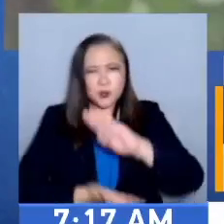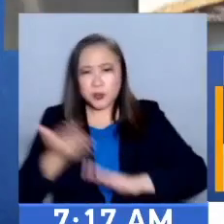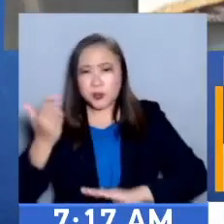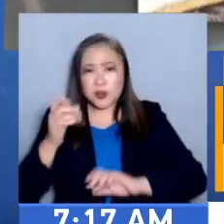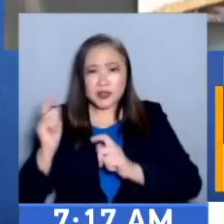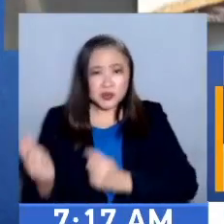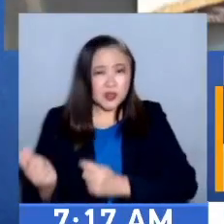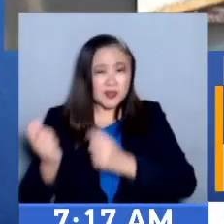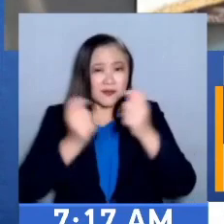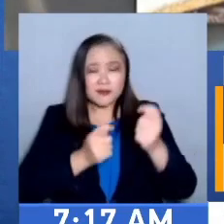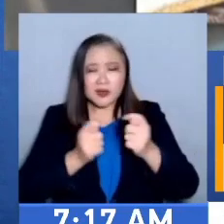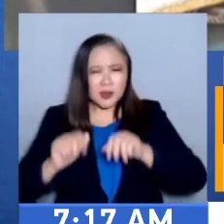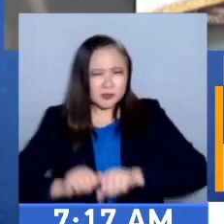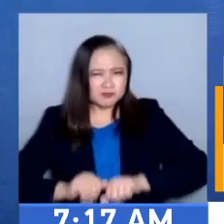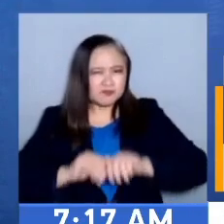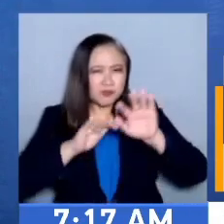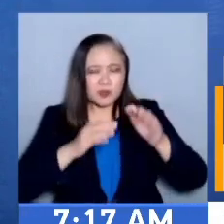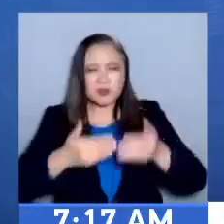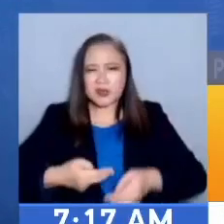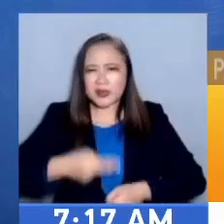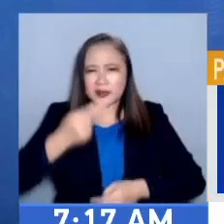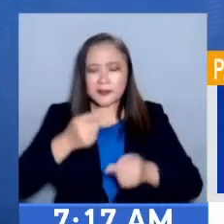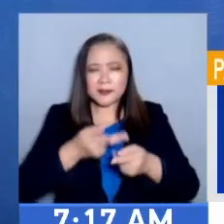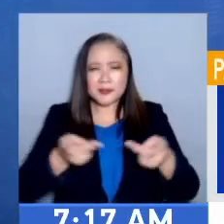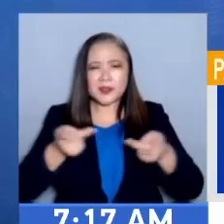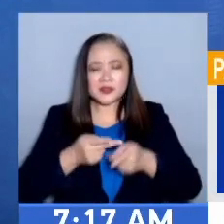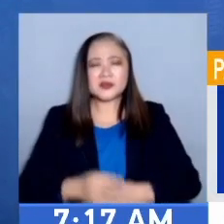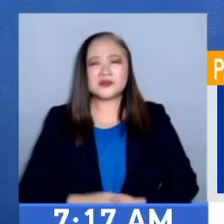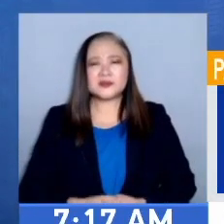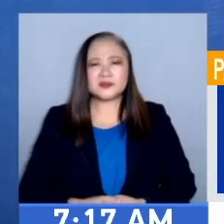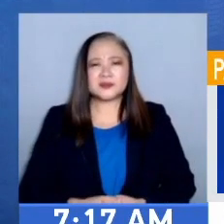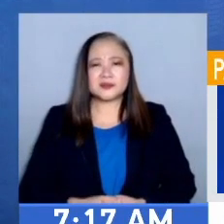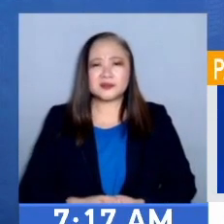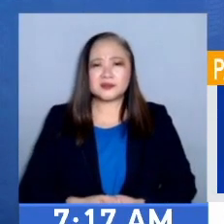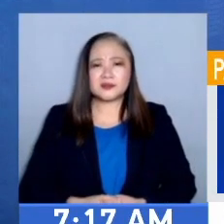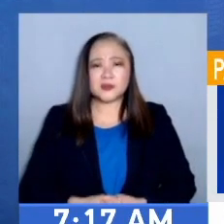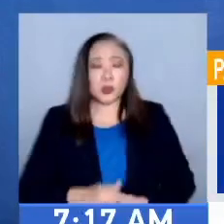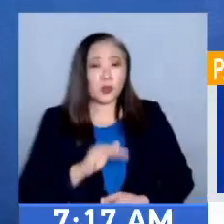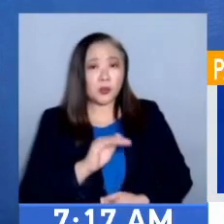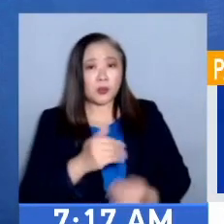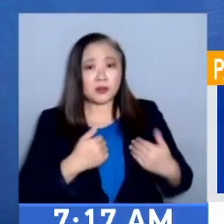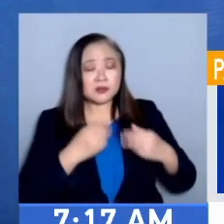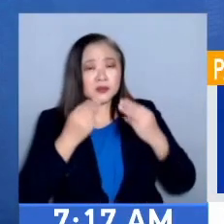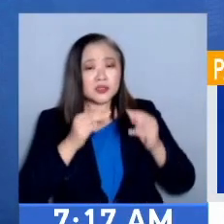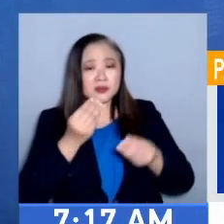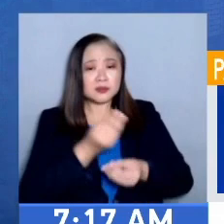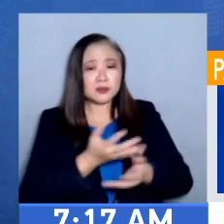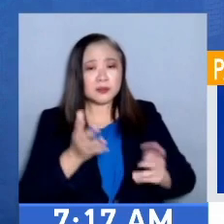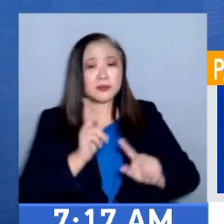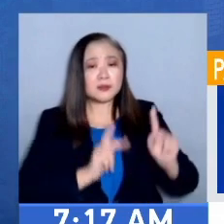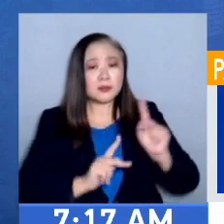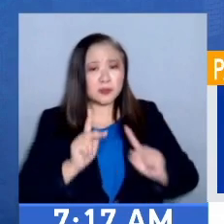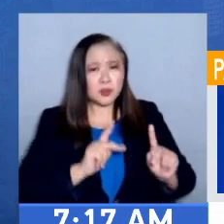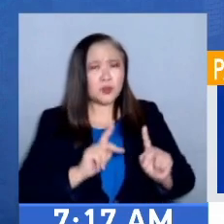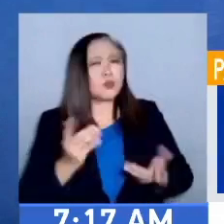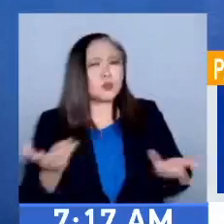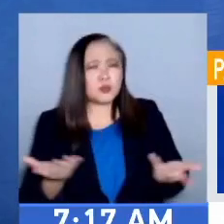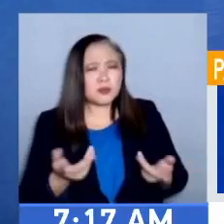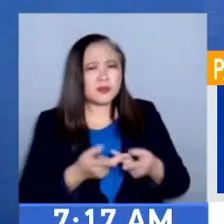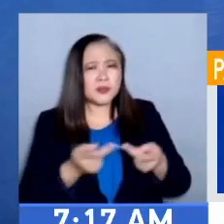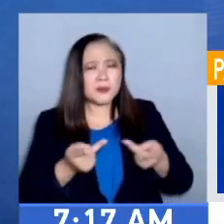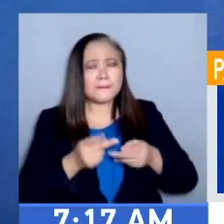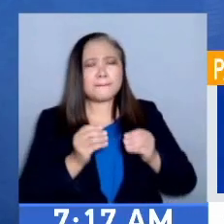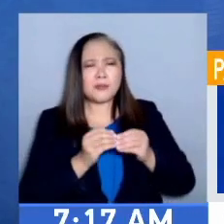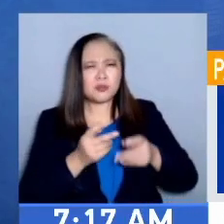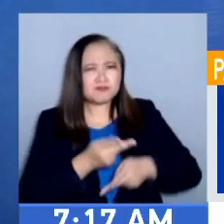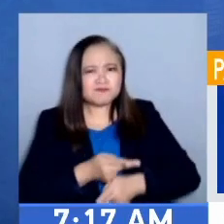Tsunami Director bacolon may mensahe pa po ba kayong karagdagan para sa ating mga kababayan at saang lugar po dapat talaga mas mag-ingat especially yung mga